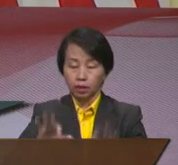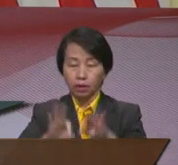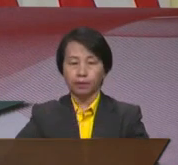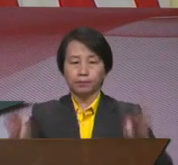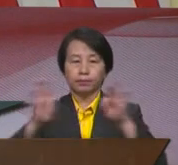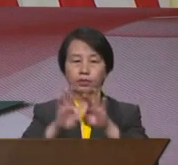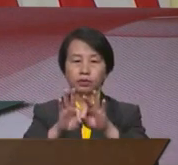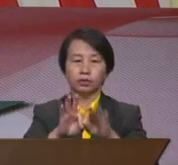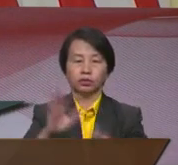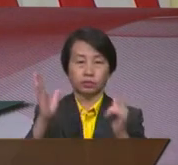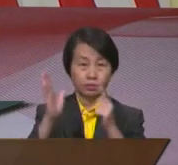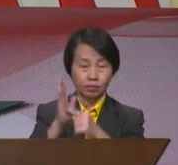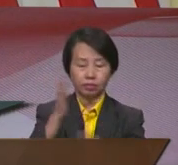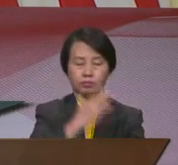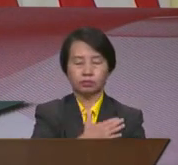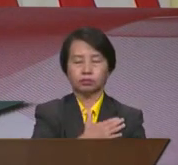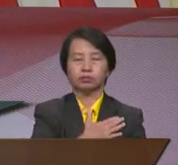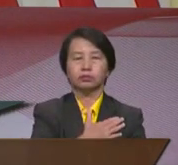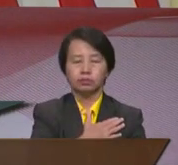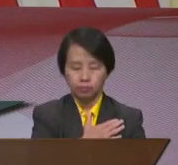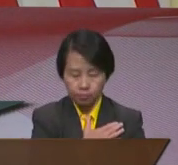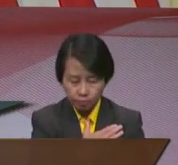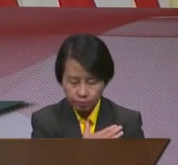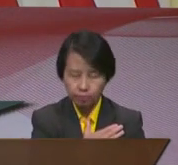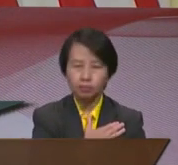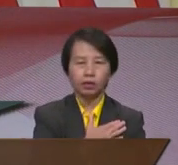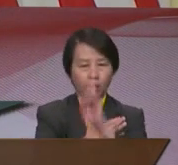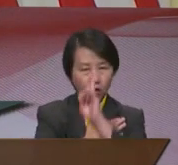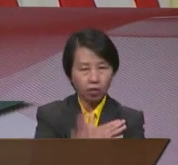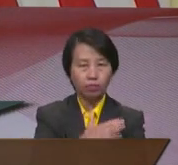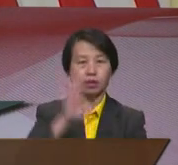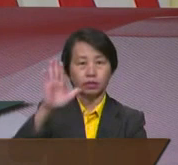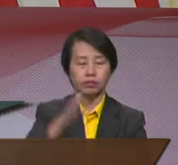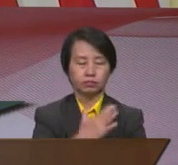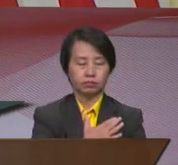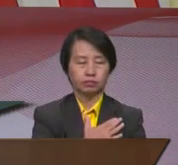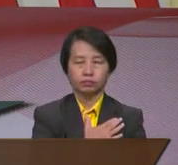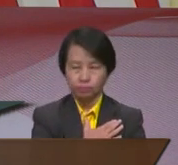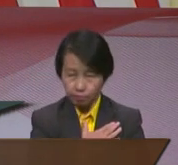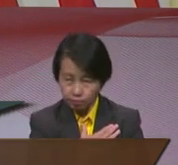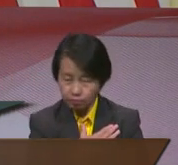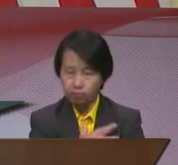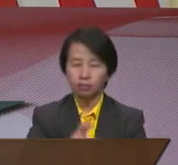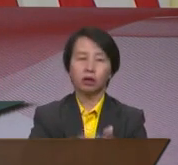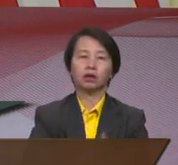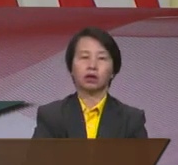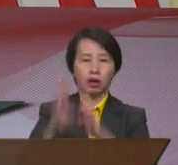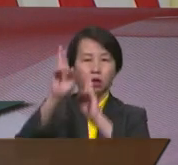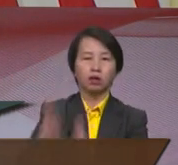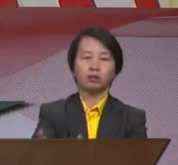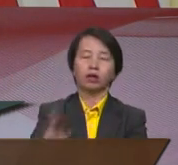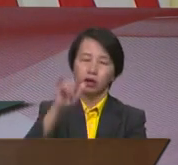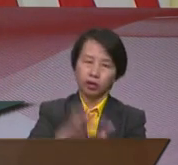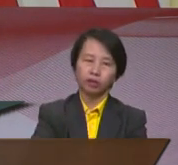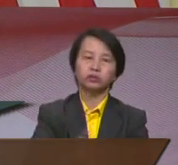hanya menunduk, tunduk saja. Memegang dada dan tunduk. Itulah